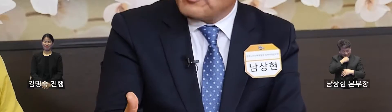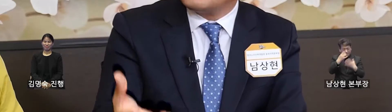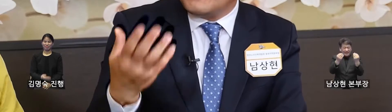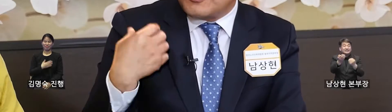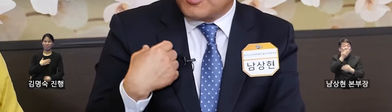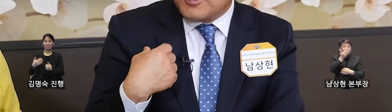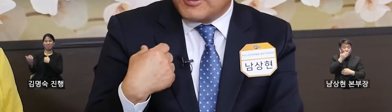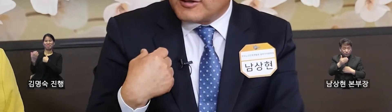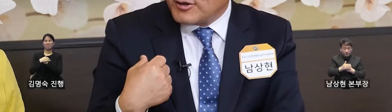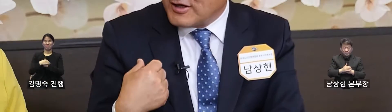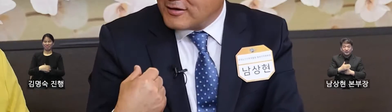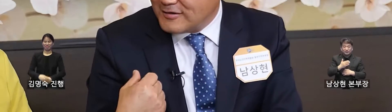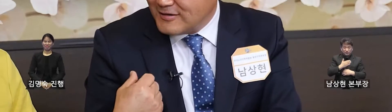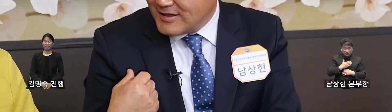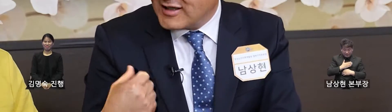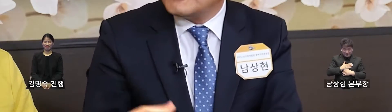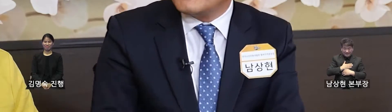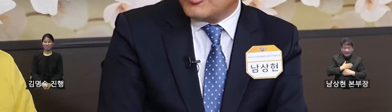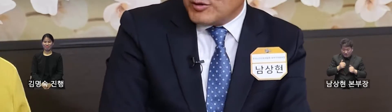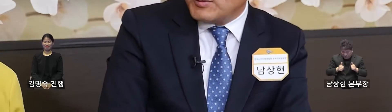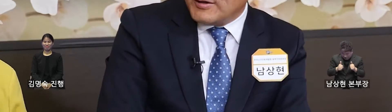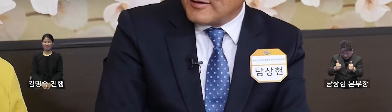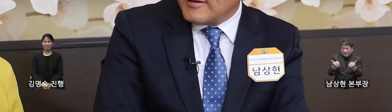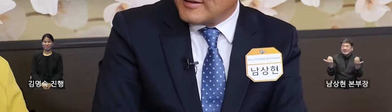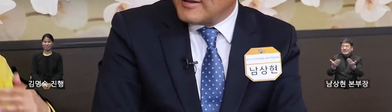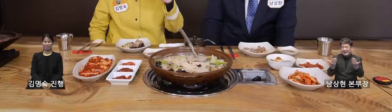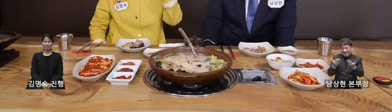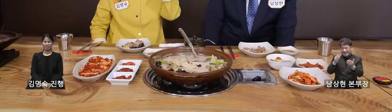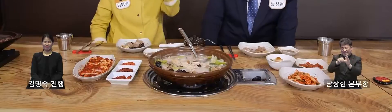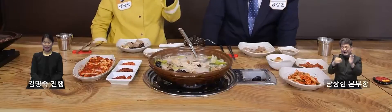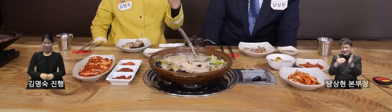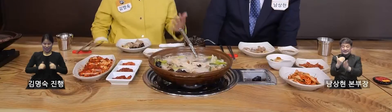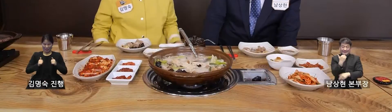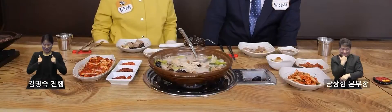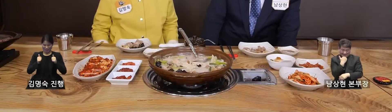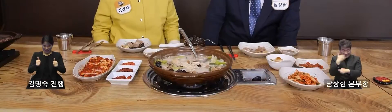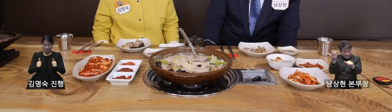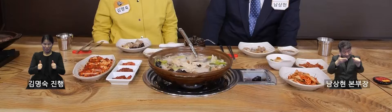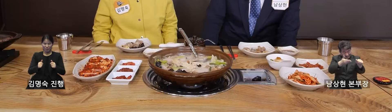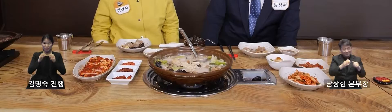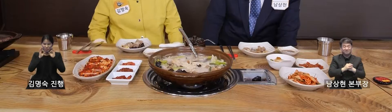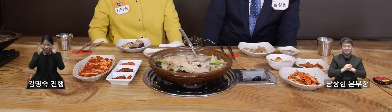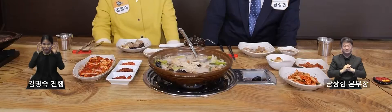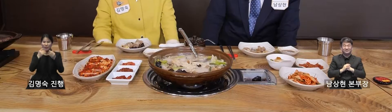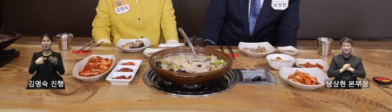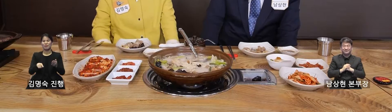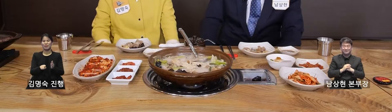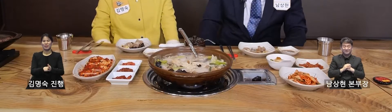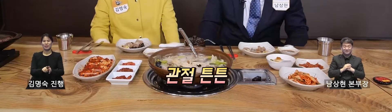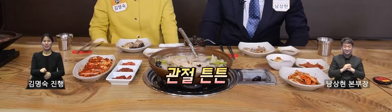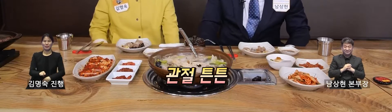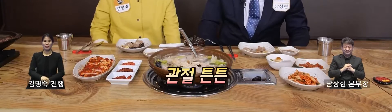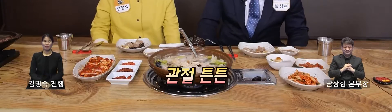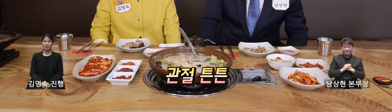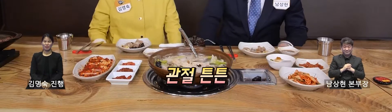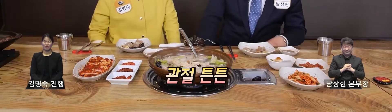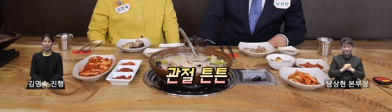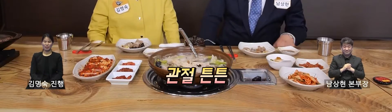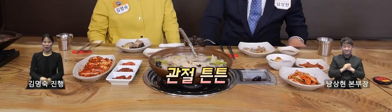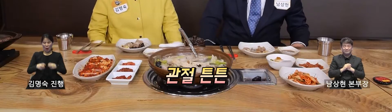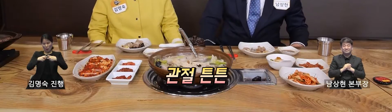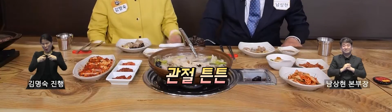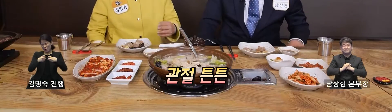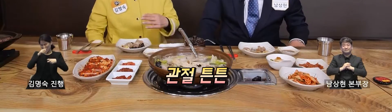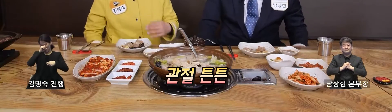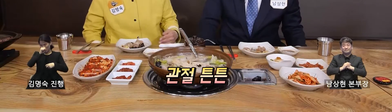드시고 네. 예, 저희들이 그렇게 하기를 기다려 주시면 네, 그럼 또 열심히 뛰어다니려면 이 네네, 관절이 좋아야 네,